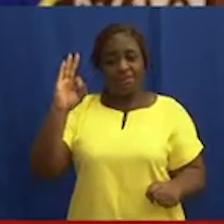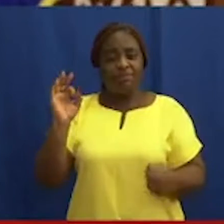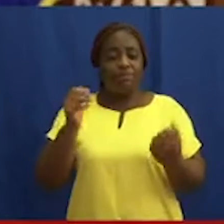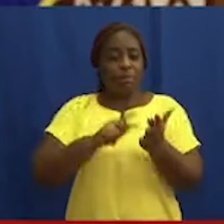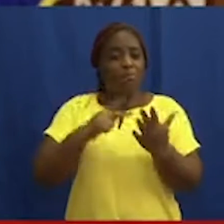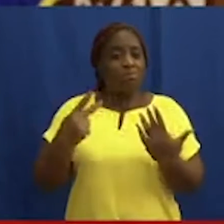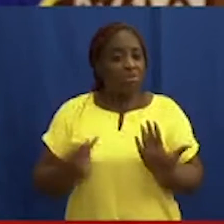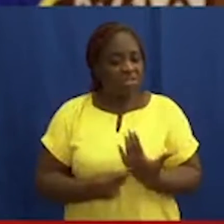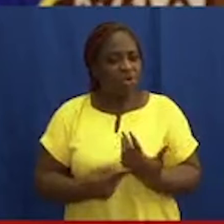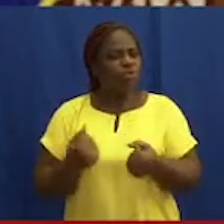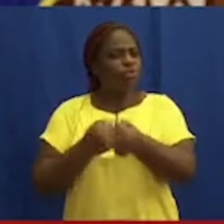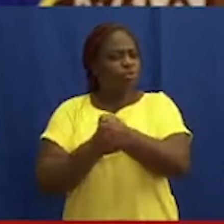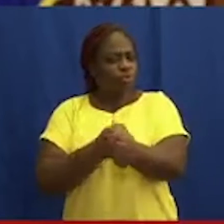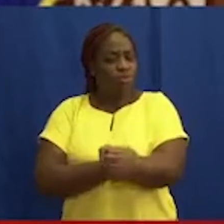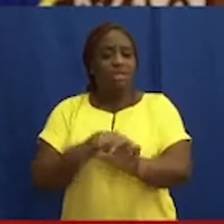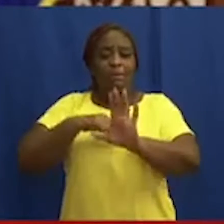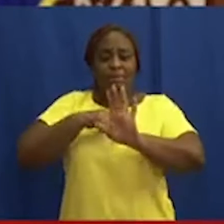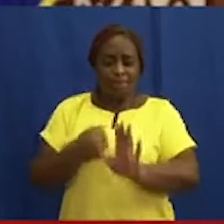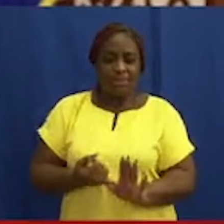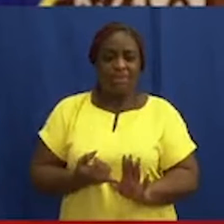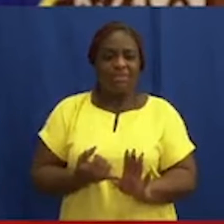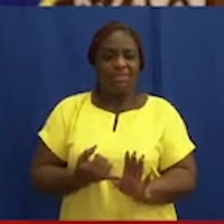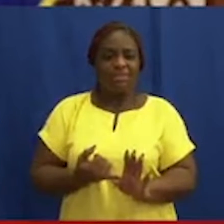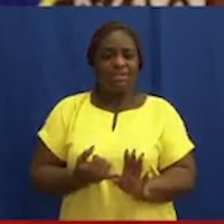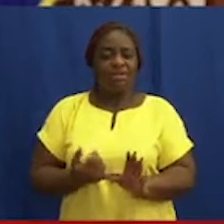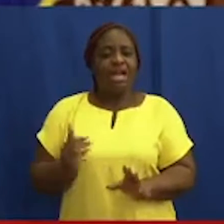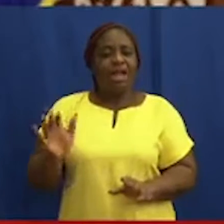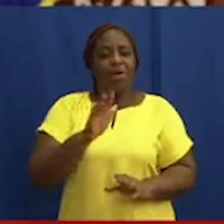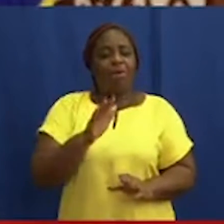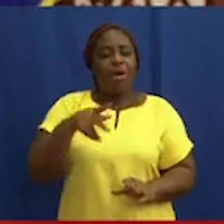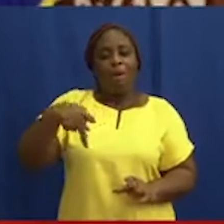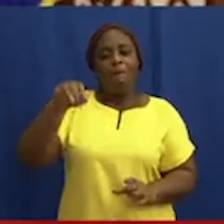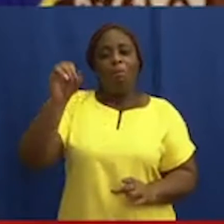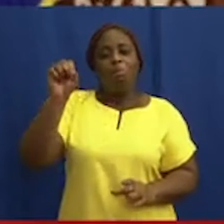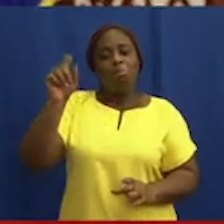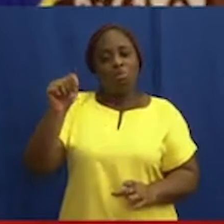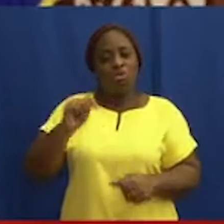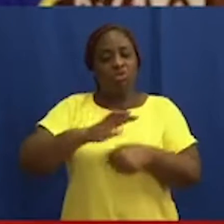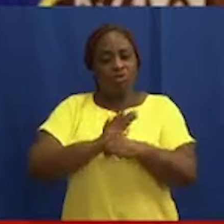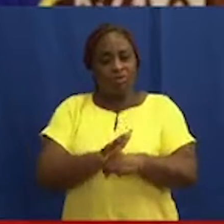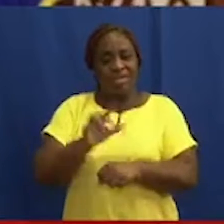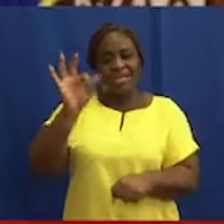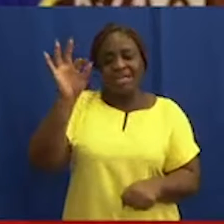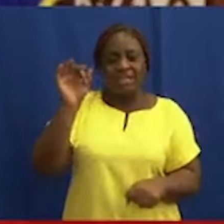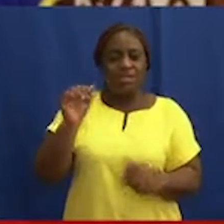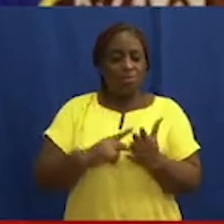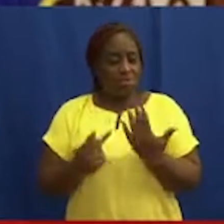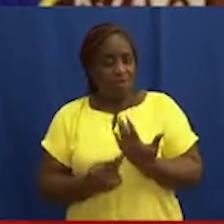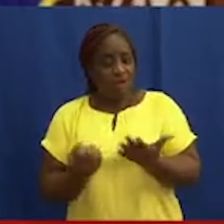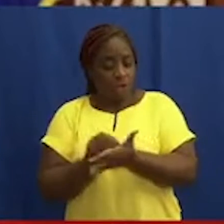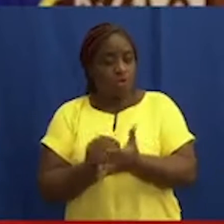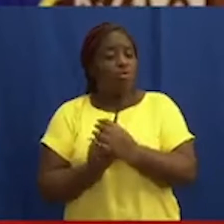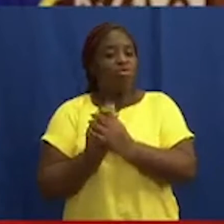mai a gidan mai wanda hakan ana samun shi ne saboda hawan farashi na kudin